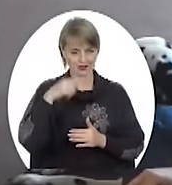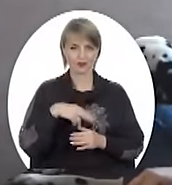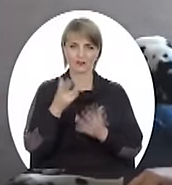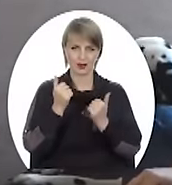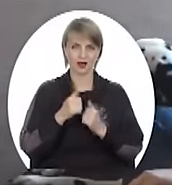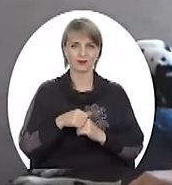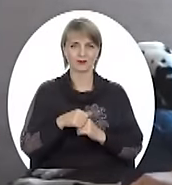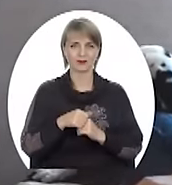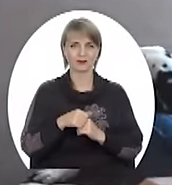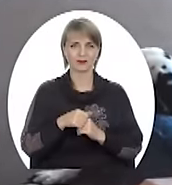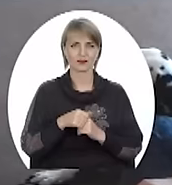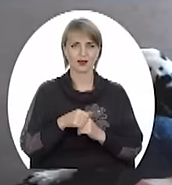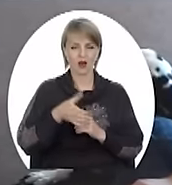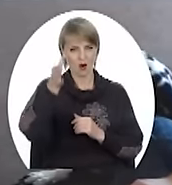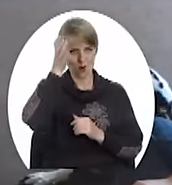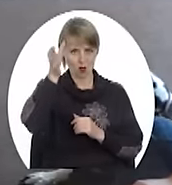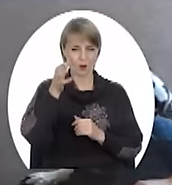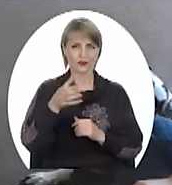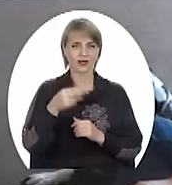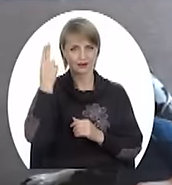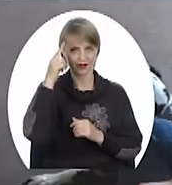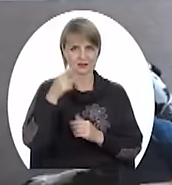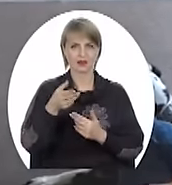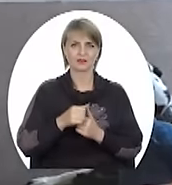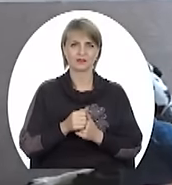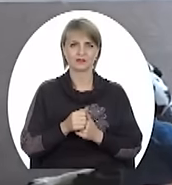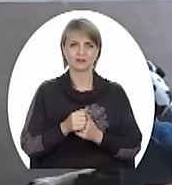Да. Красивый. Он умный дядя?